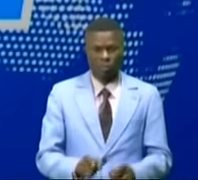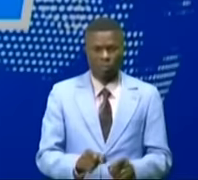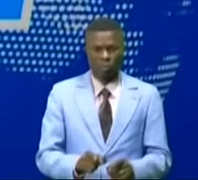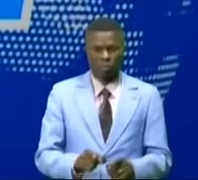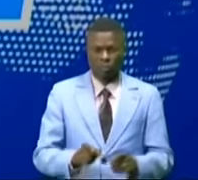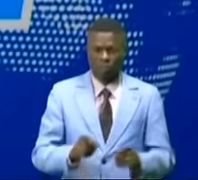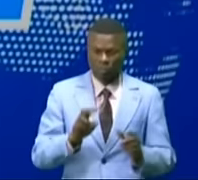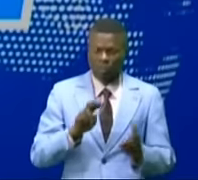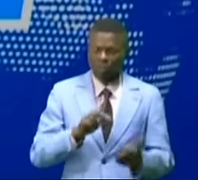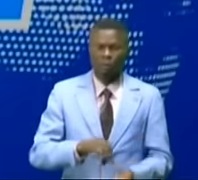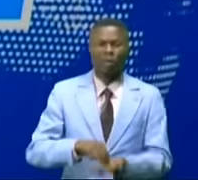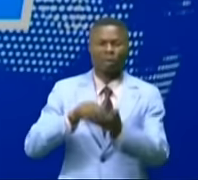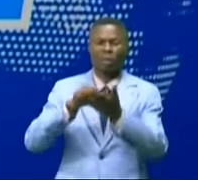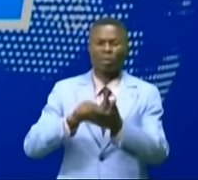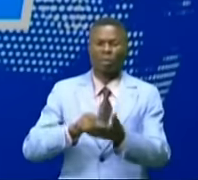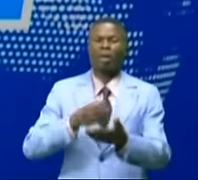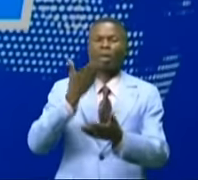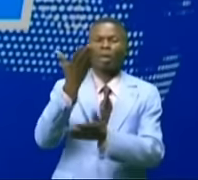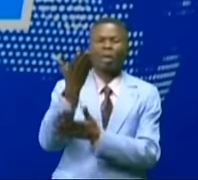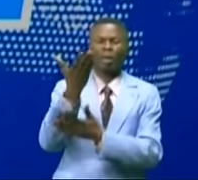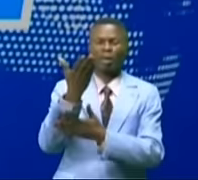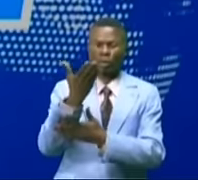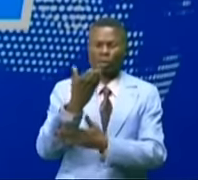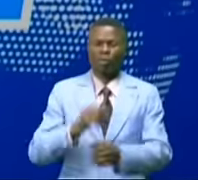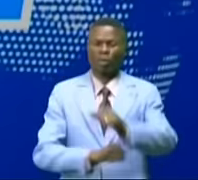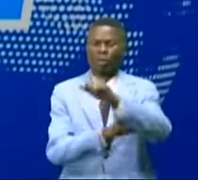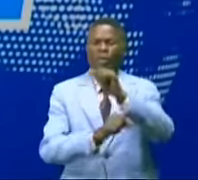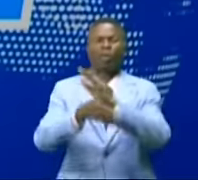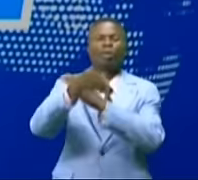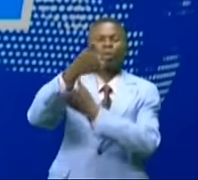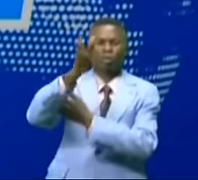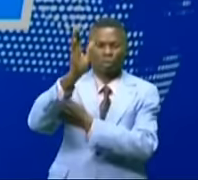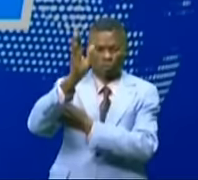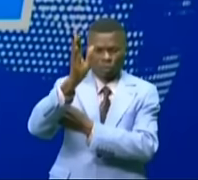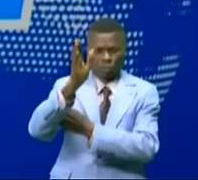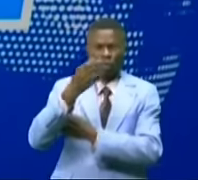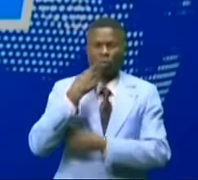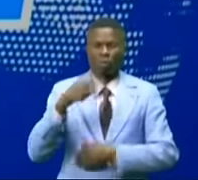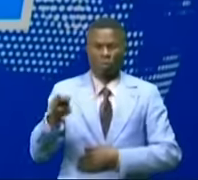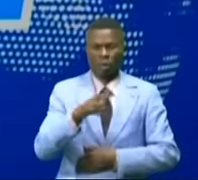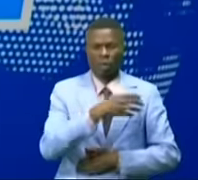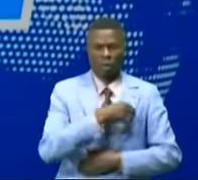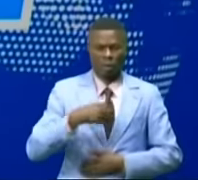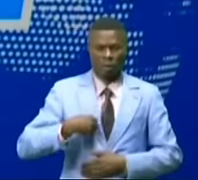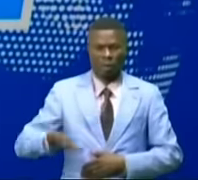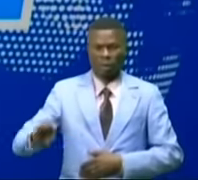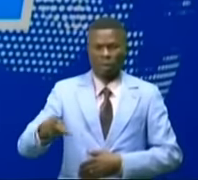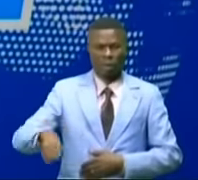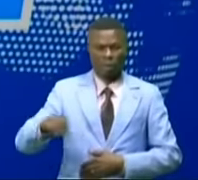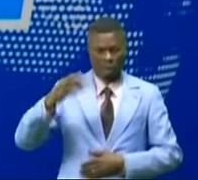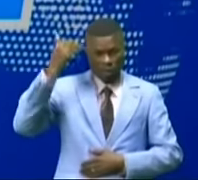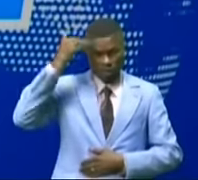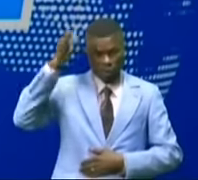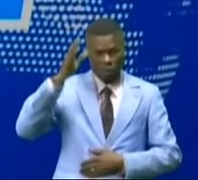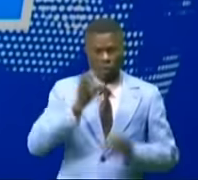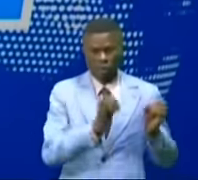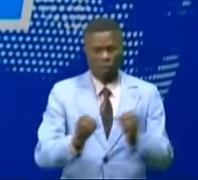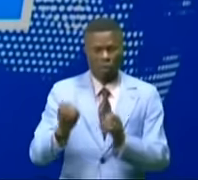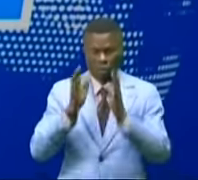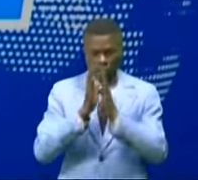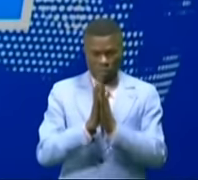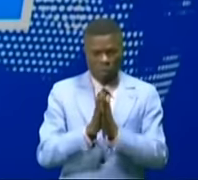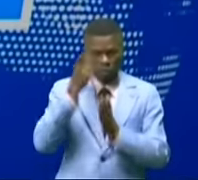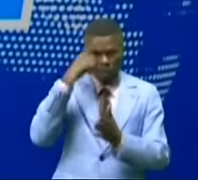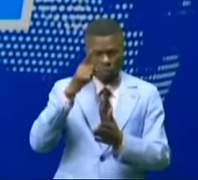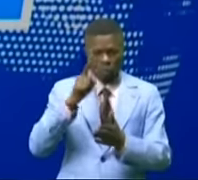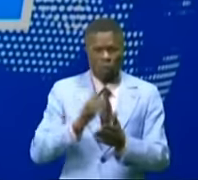d'élever leur voix pour implorer la faveur divine. Je vous le disais, les femmes de l'Équateur ont organisé une journée de prière pour